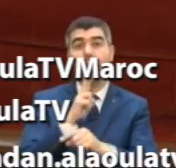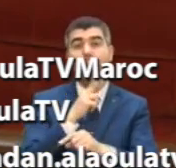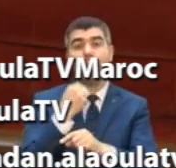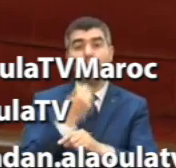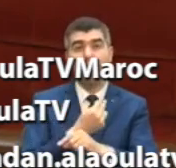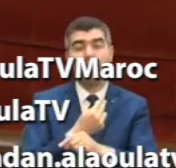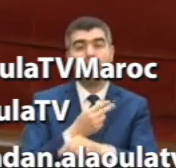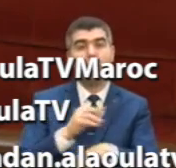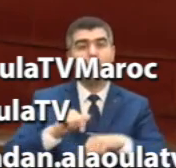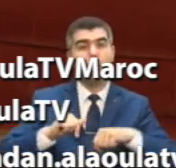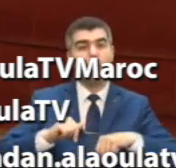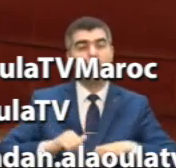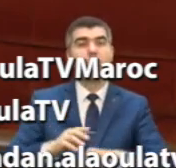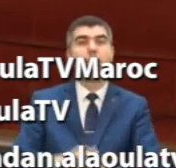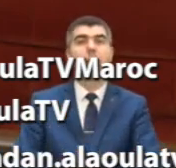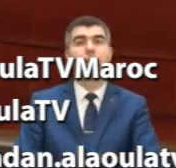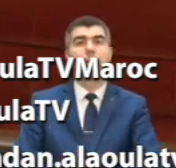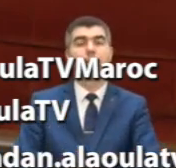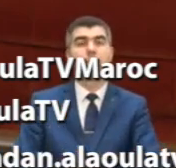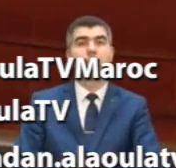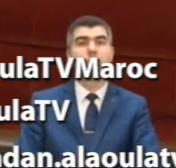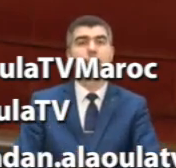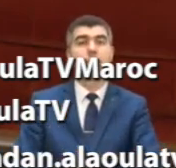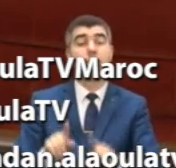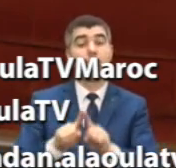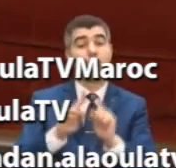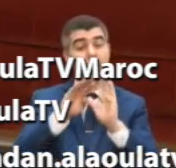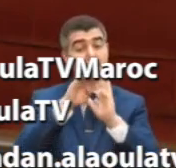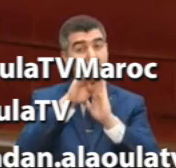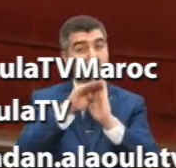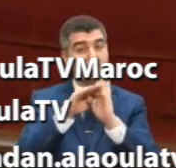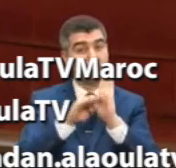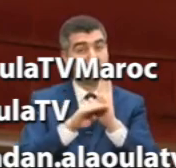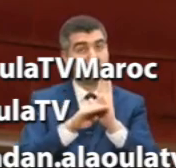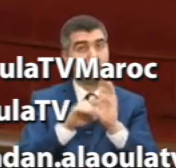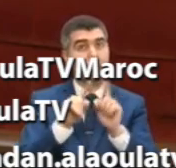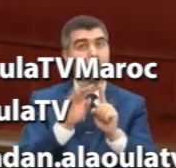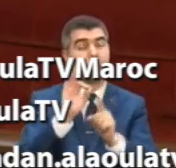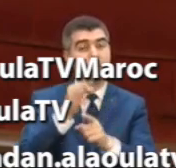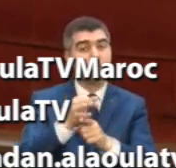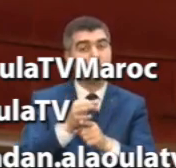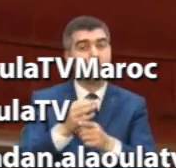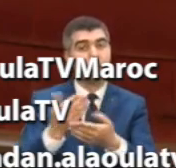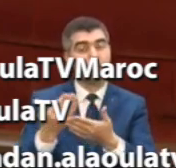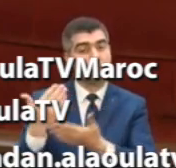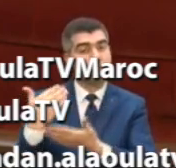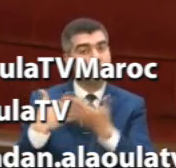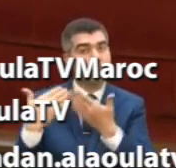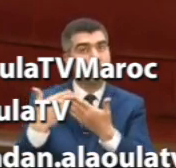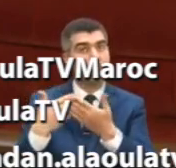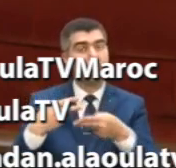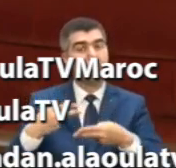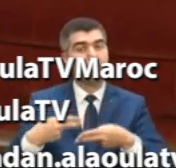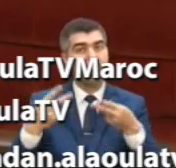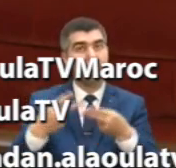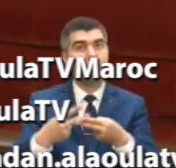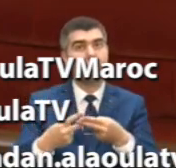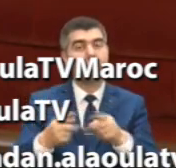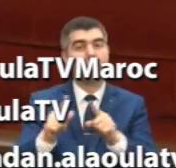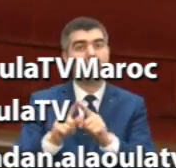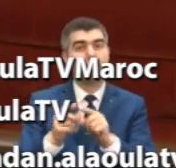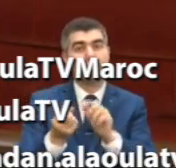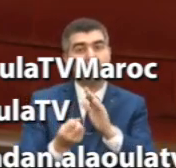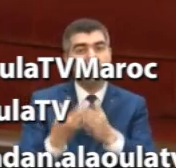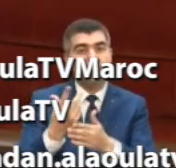طرف هذه الوزارة، لأنه يندرج في إطار المقاربة اللي اعتمدناها وهو الشروع بإعادة